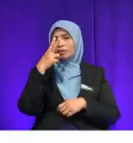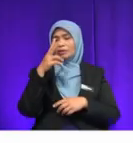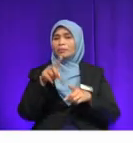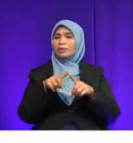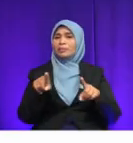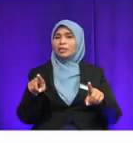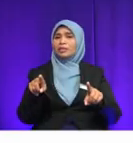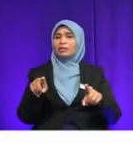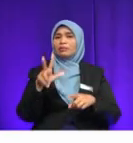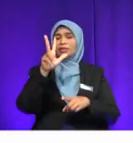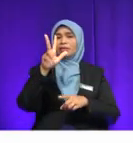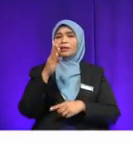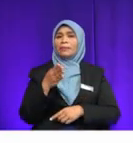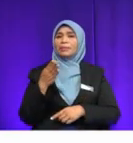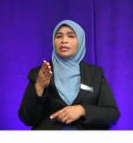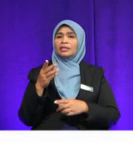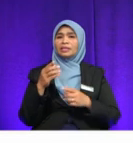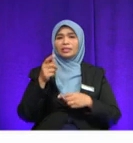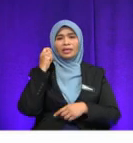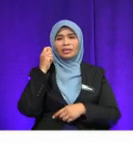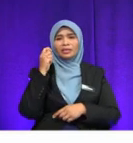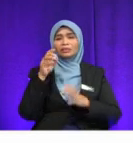yang tiga benda tadi ee